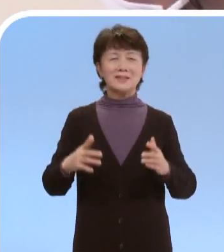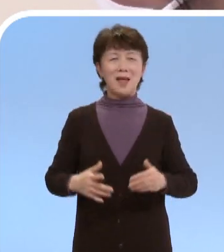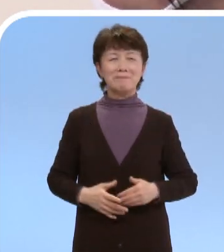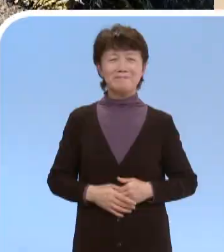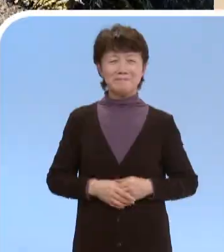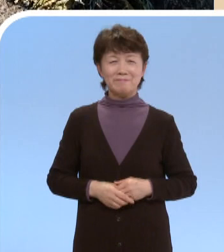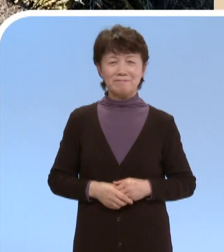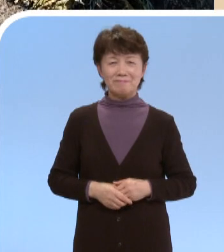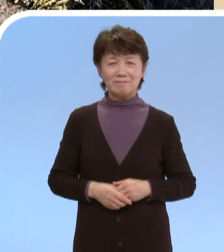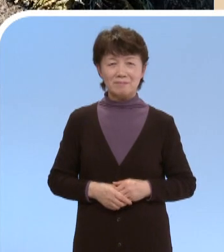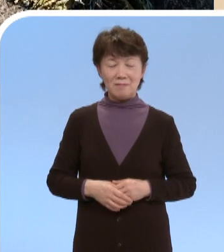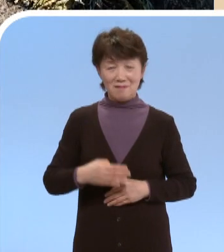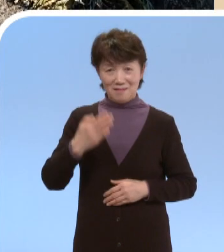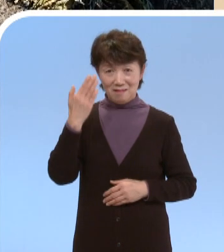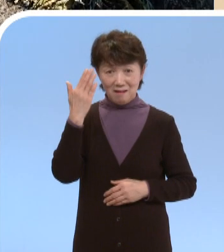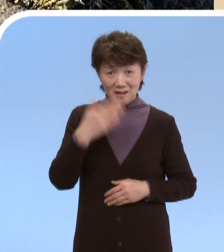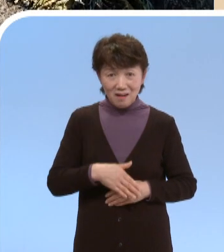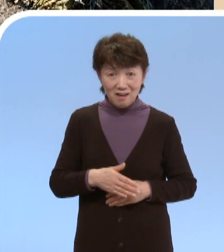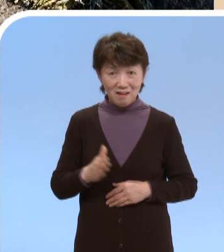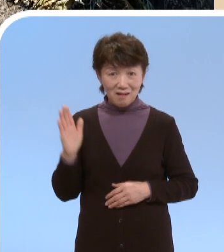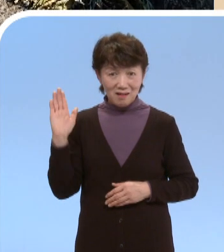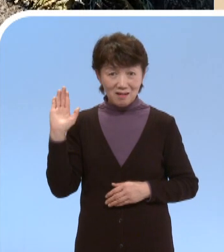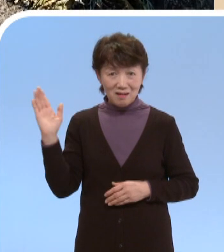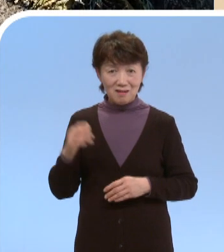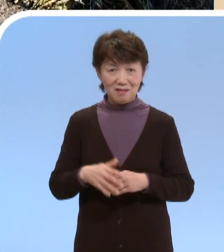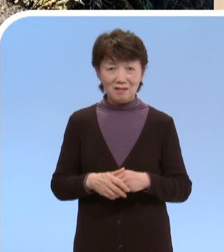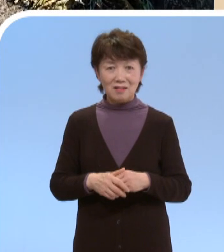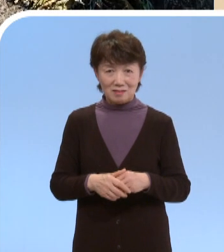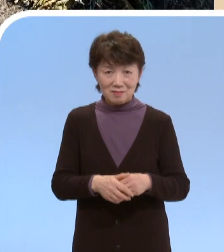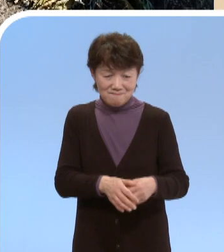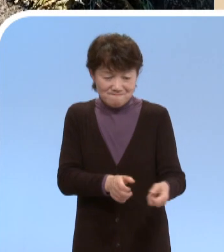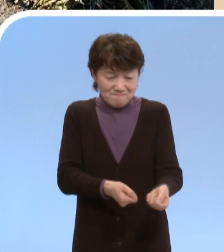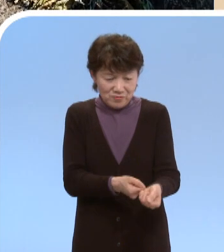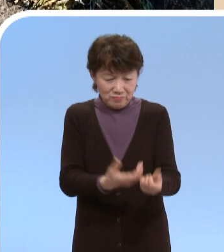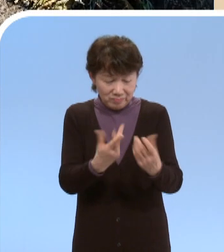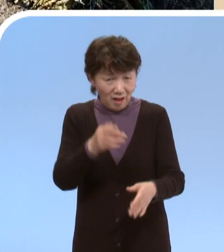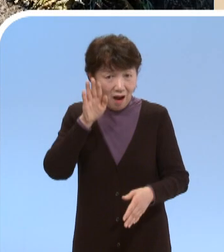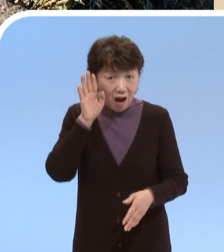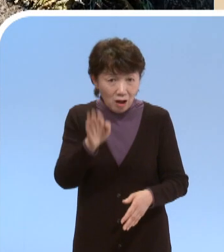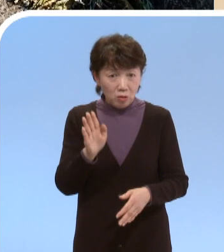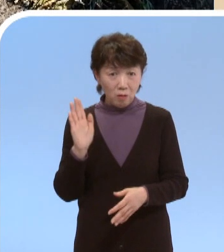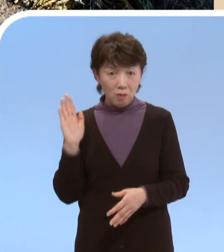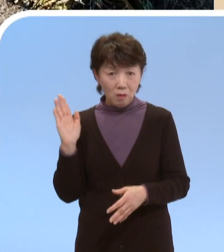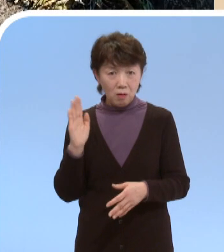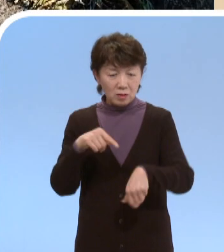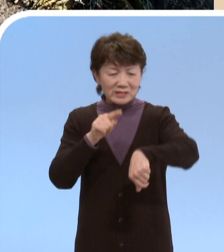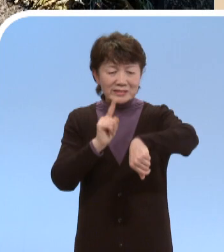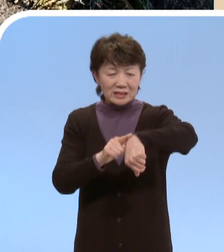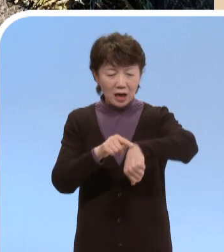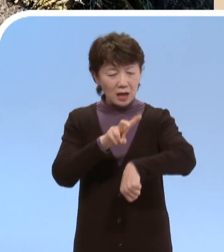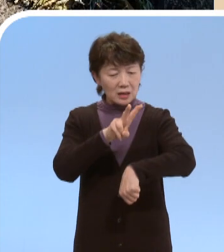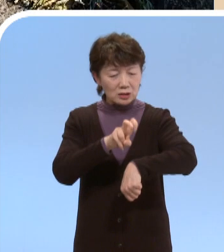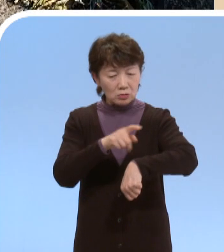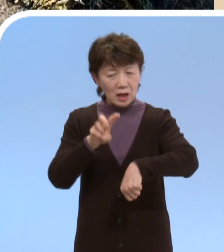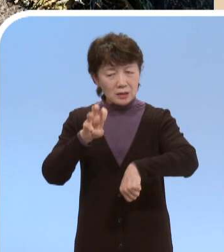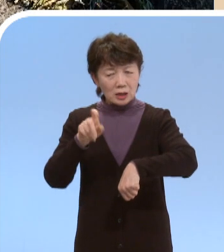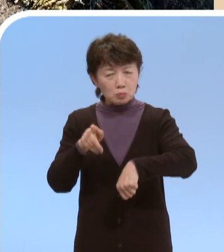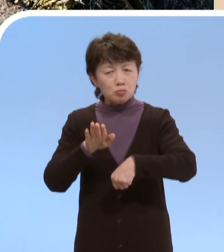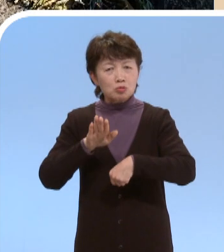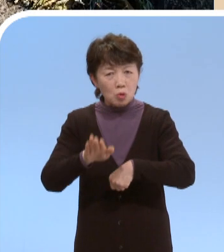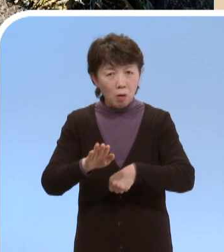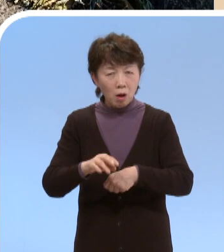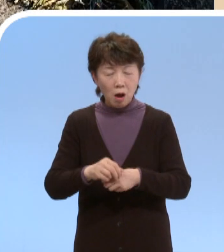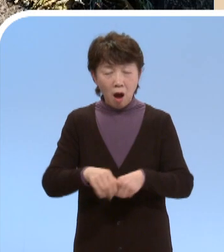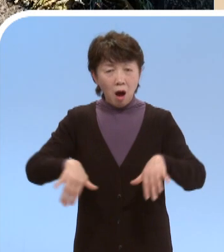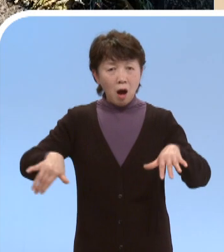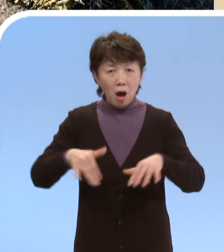ね。 あ、 はい、施工後です。およそ20分30分。 あ、そうです